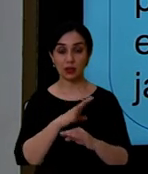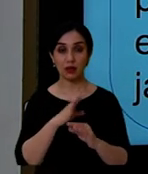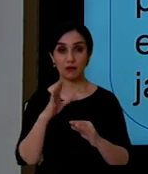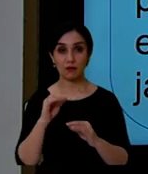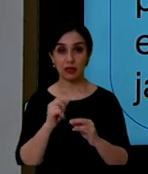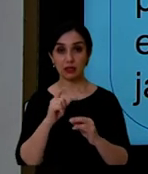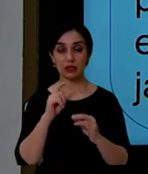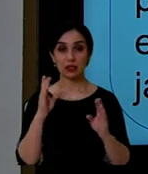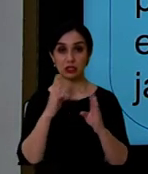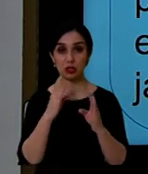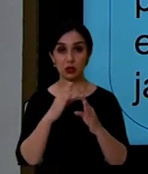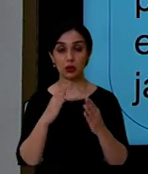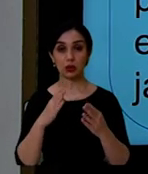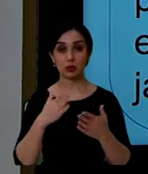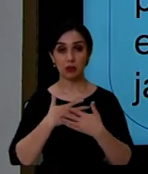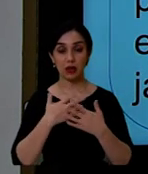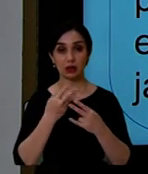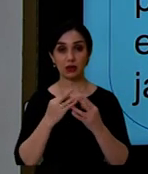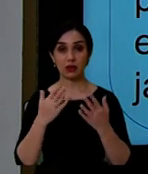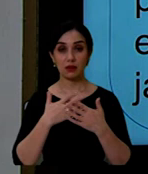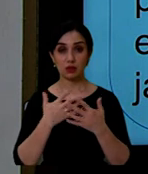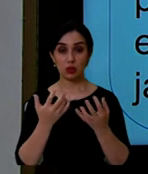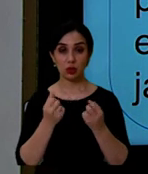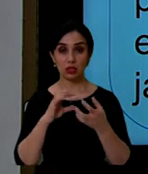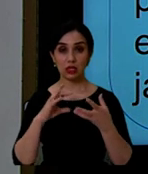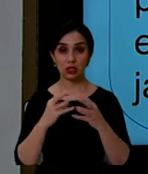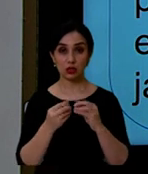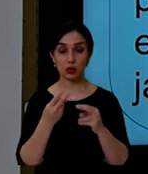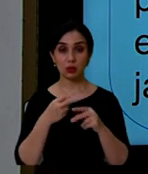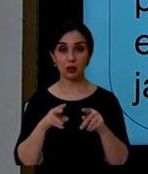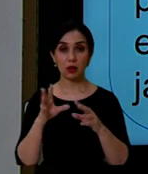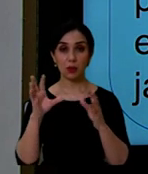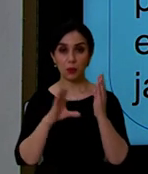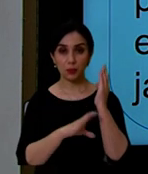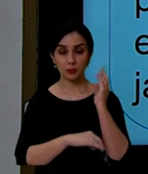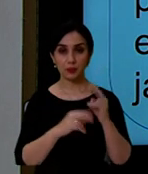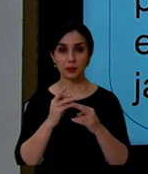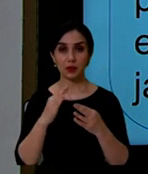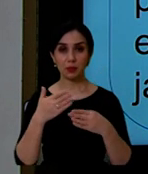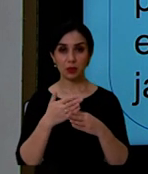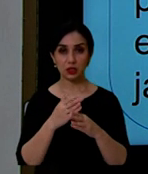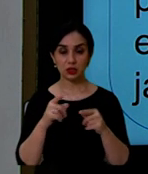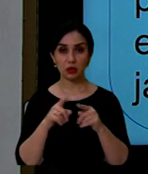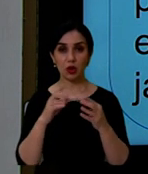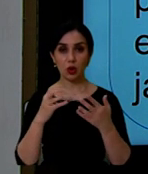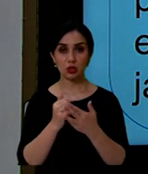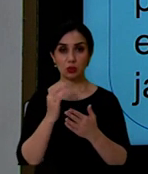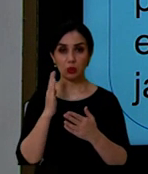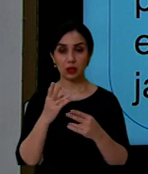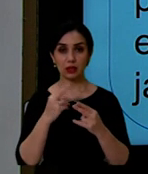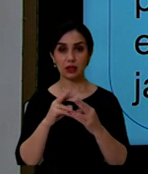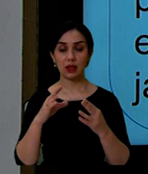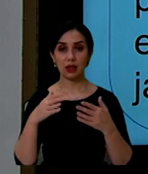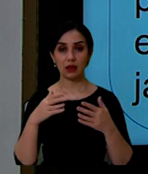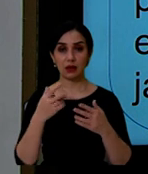va kislorod bilan nafas olish hisobiga moddalarning oxirigacha parchalanishi va hosil bo'ladigan